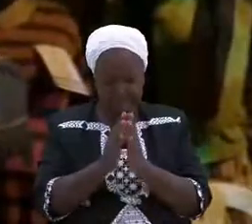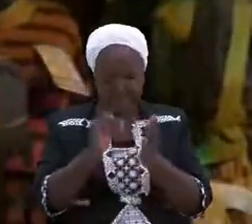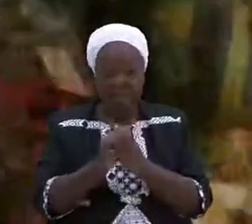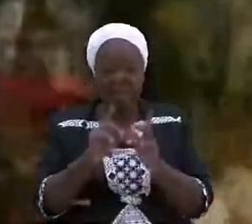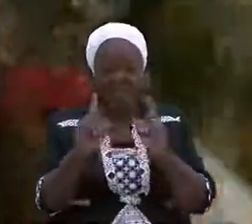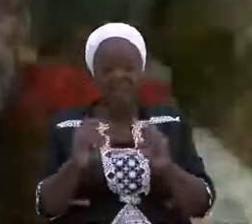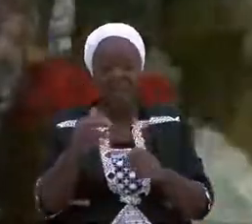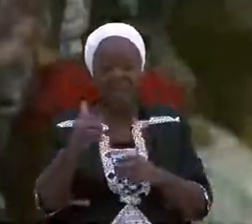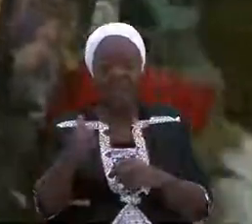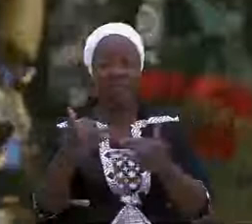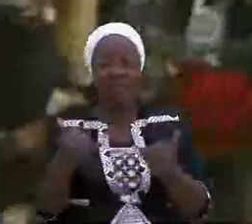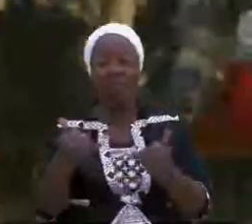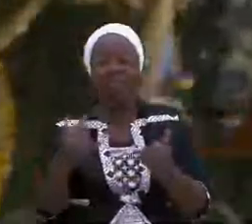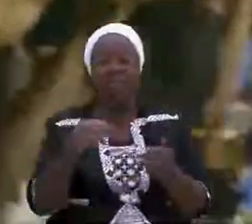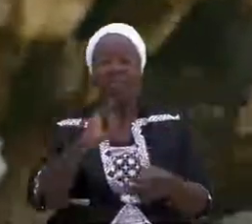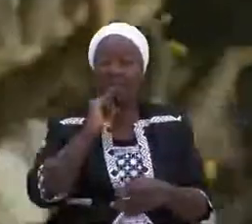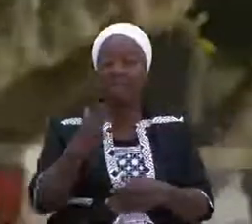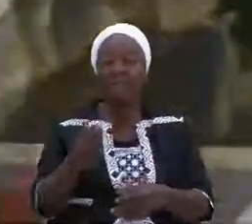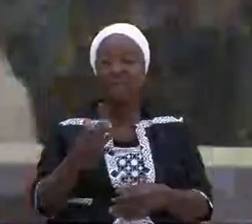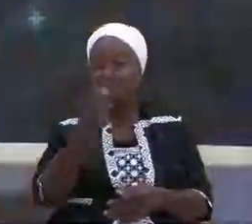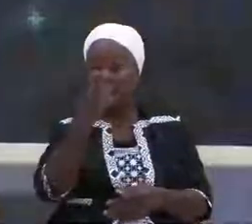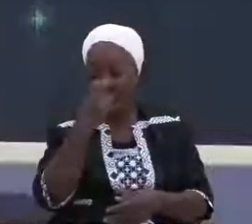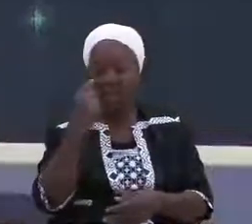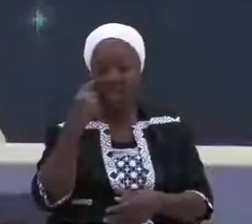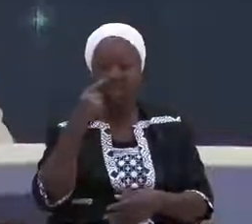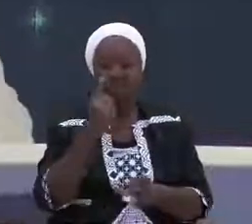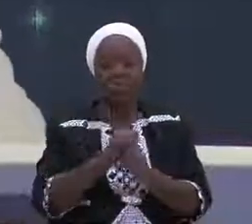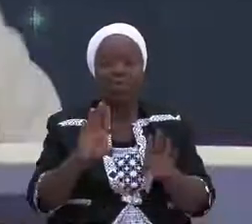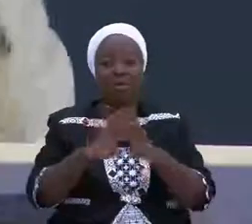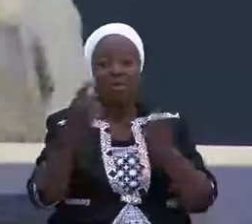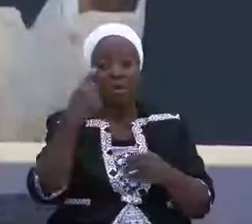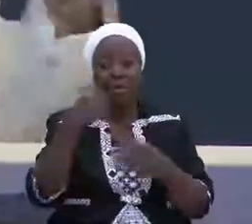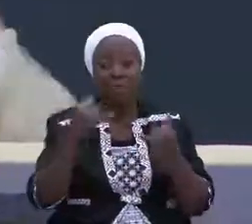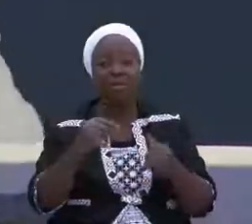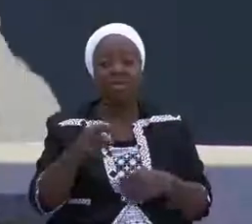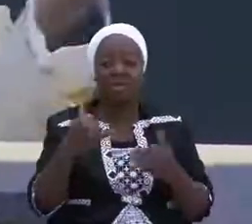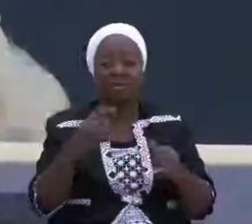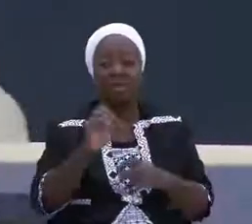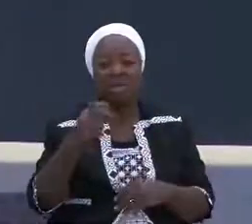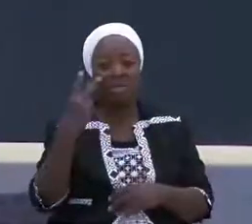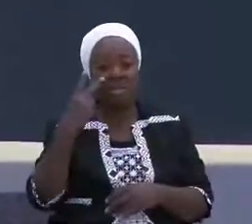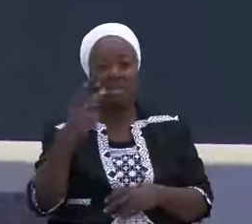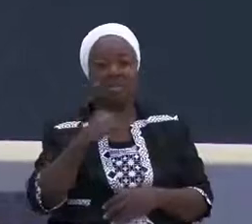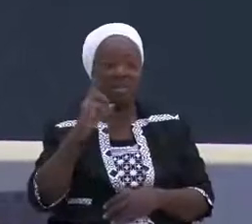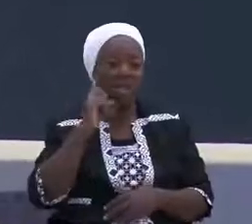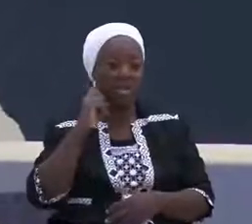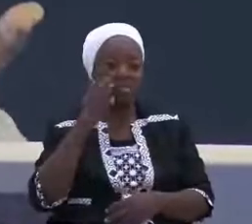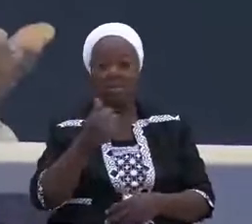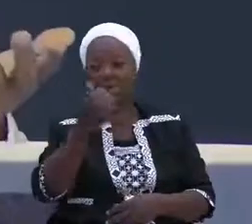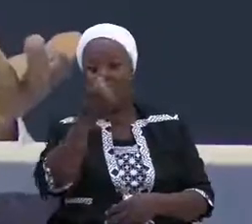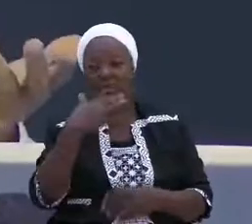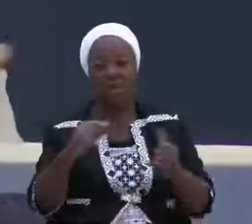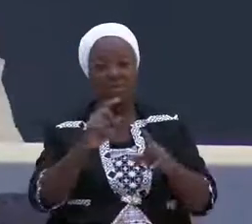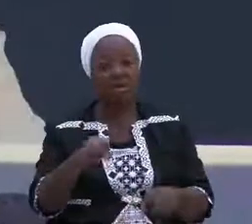Examine-toi maintenant, c'est là, c'est fait. Les yeux aveugles, ouvrez vos yeux, vous allez voir. Tu étais soumis, tu peux